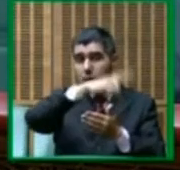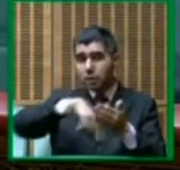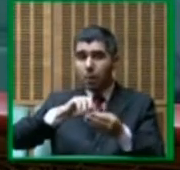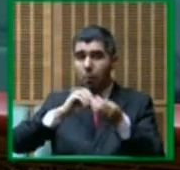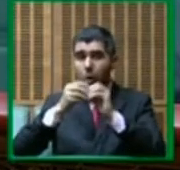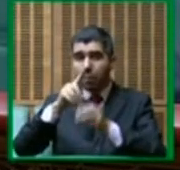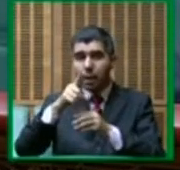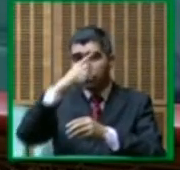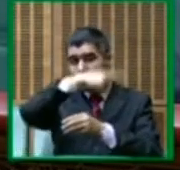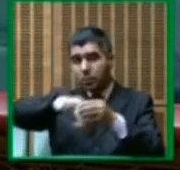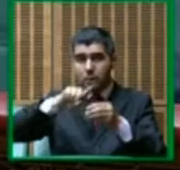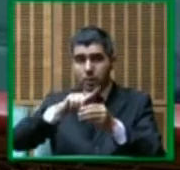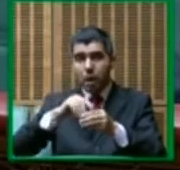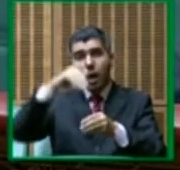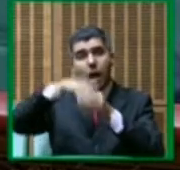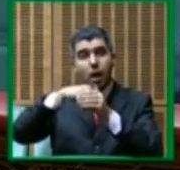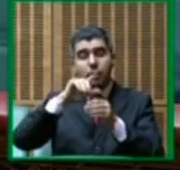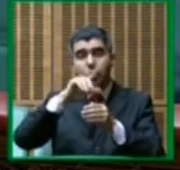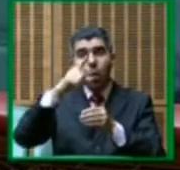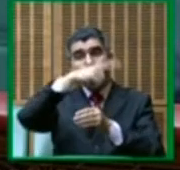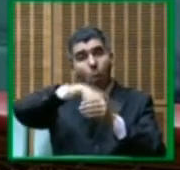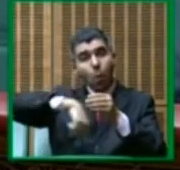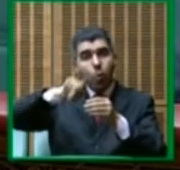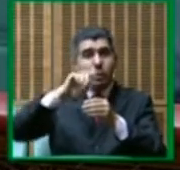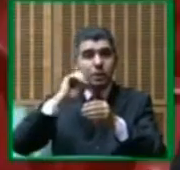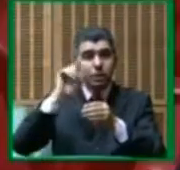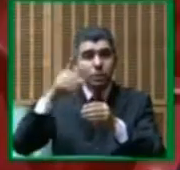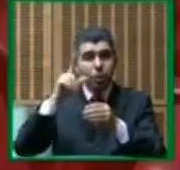فيه المعايير، شنو هي سيارة الإسعاف، وشنو هي مثلا من نوع